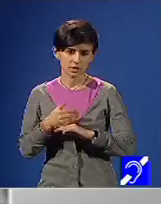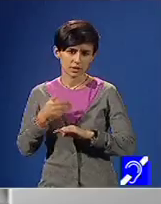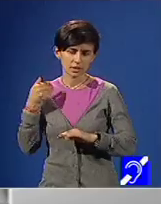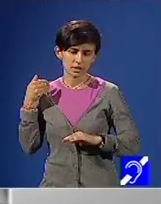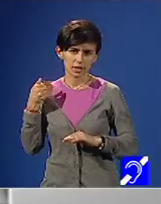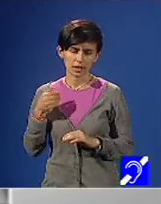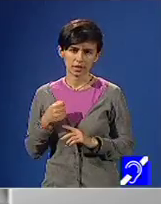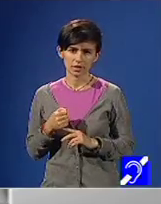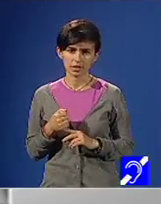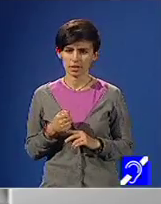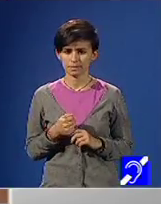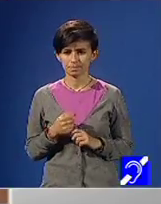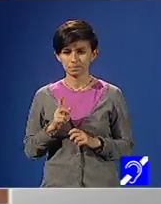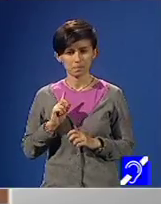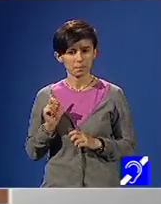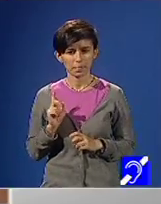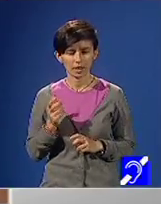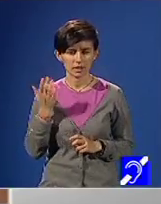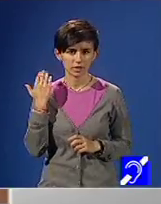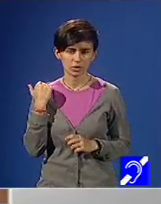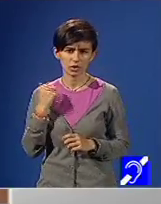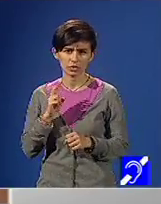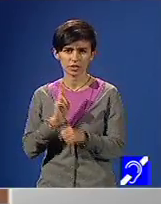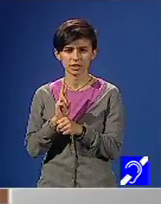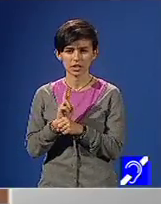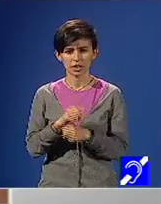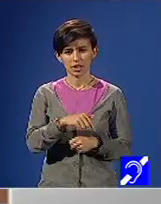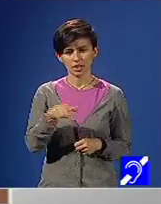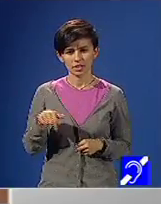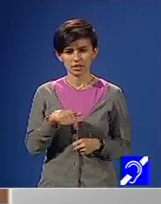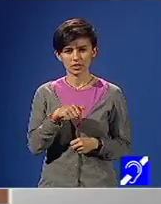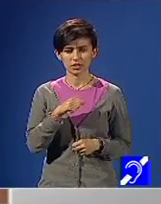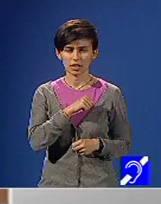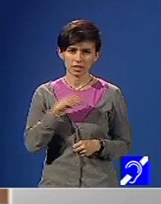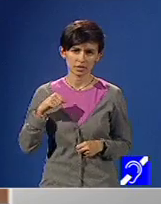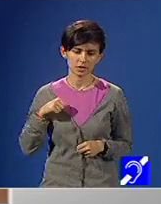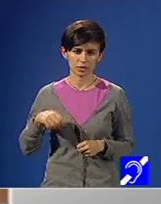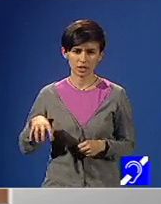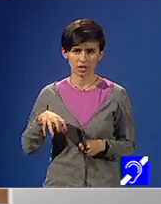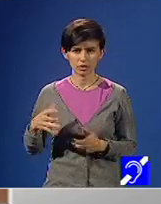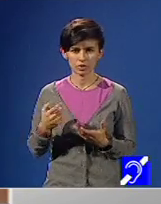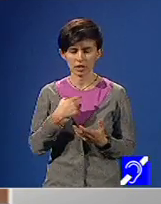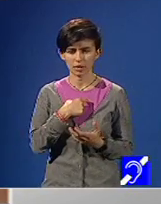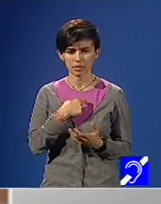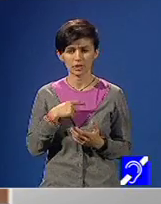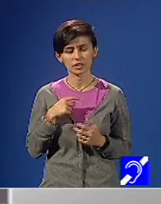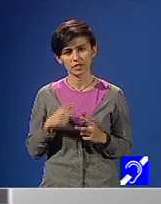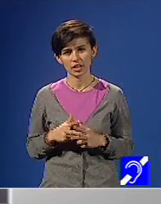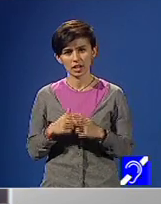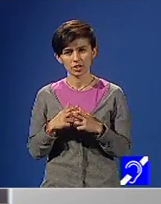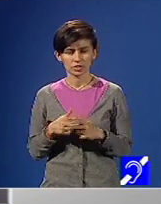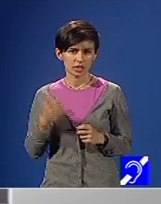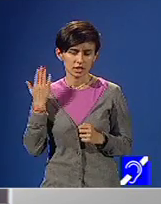atunci nu au fost în atenția noastră. Singurele locuri unde puteau să fie ajutate erau